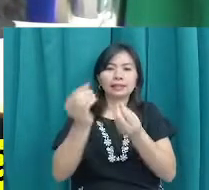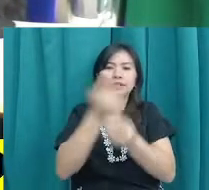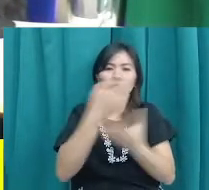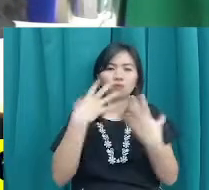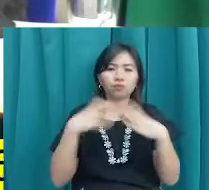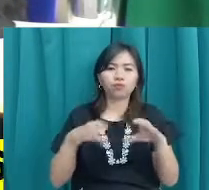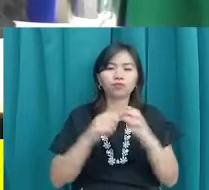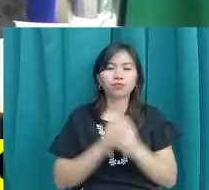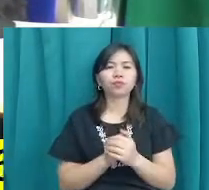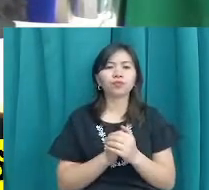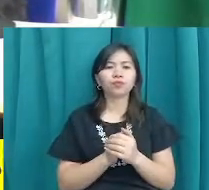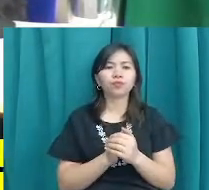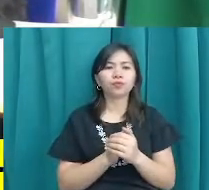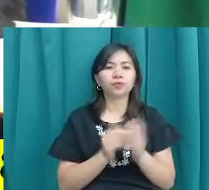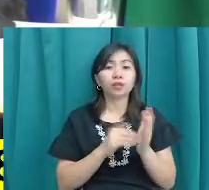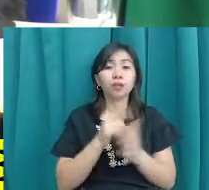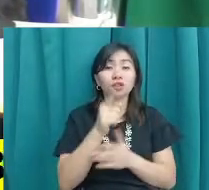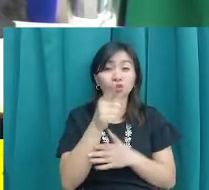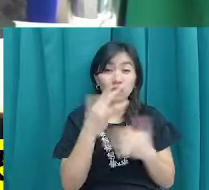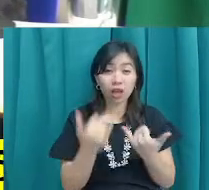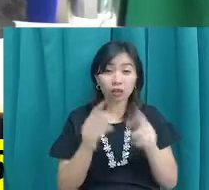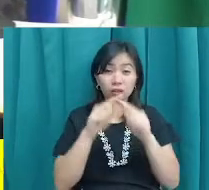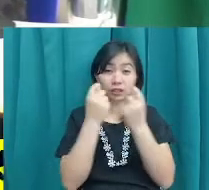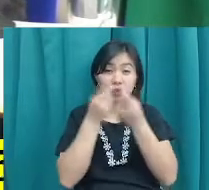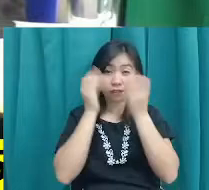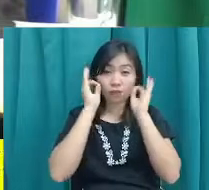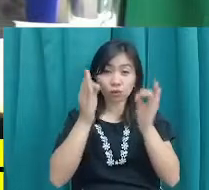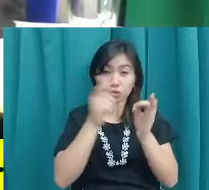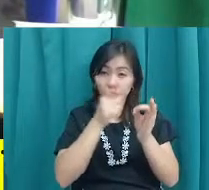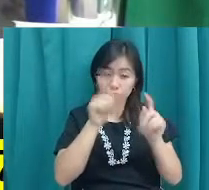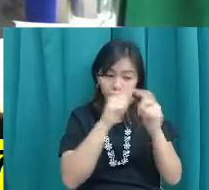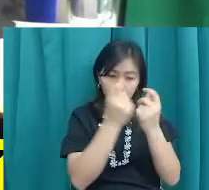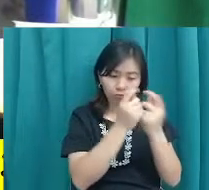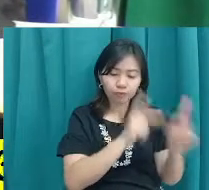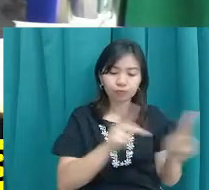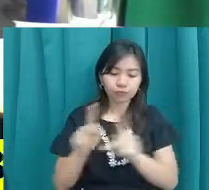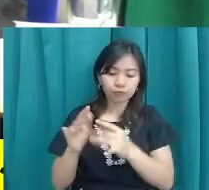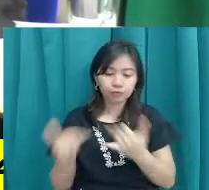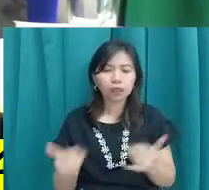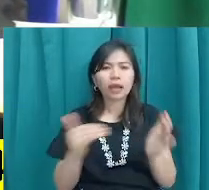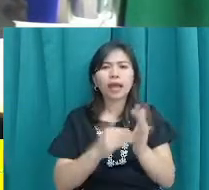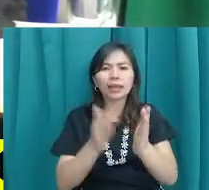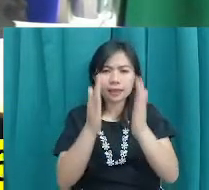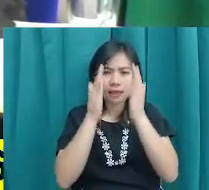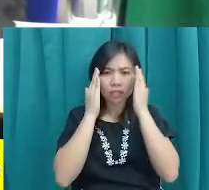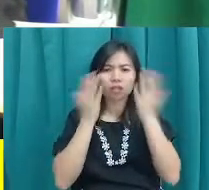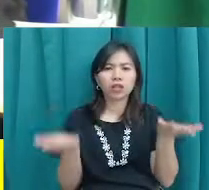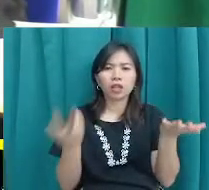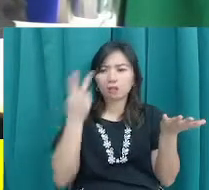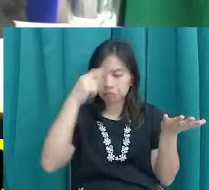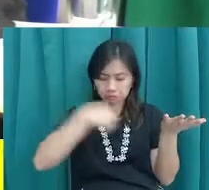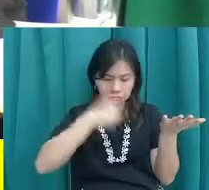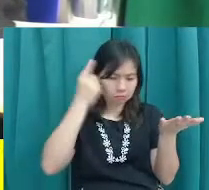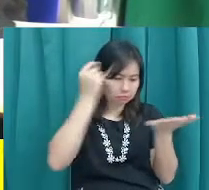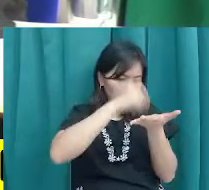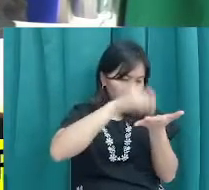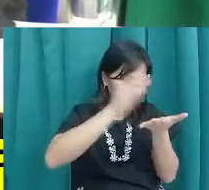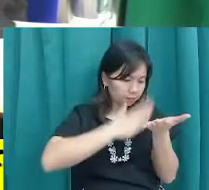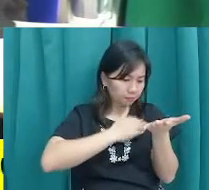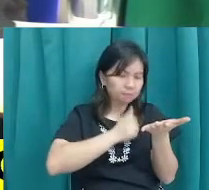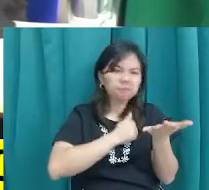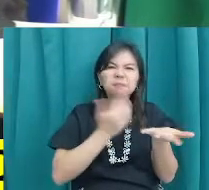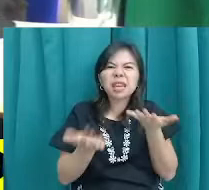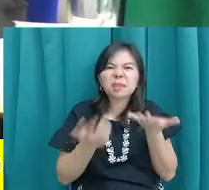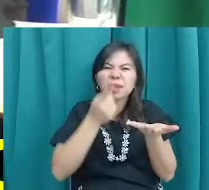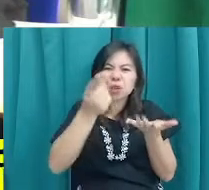Oh, sabi, ikaw na nasa team focus, ikaw na nasa team preparation, tingnan mo ang sarili mo. Baka mas pinipili mo yung